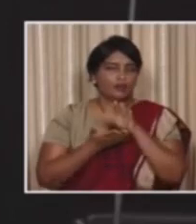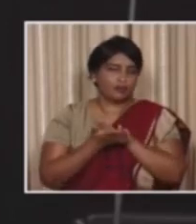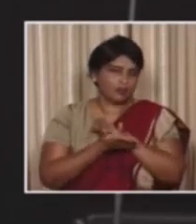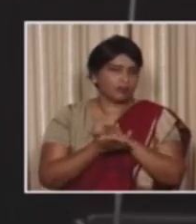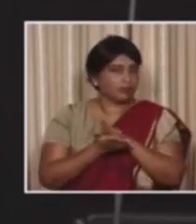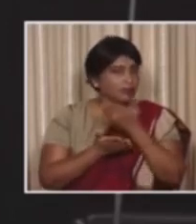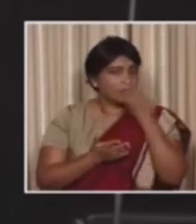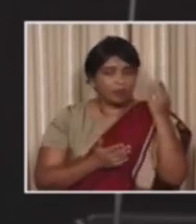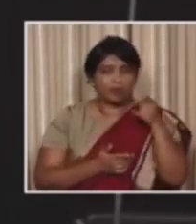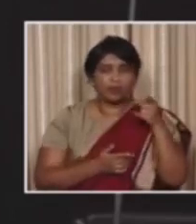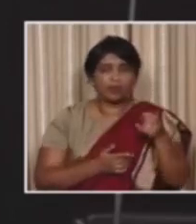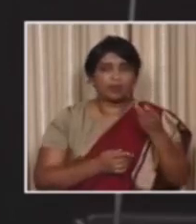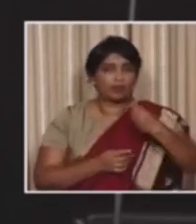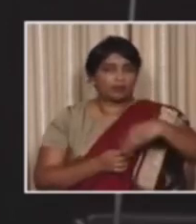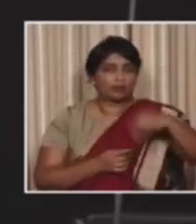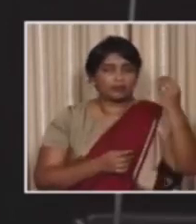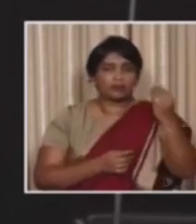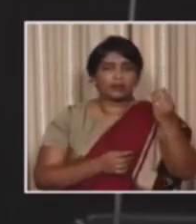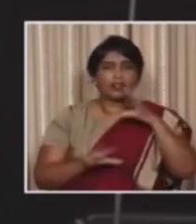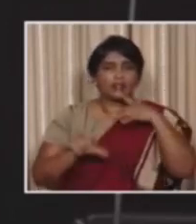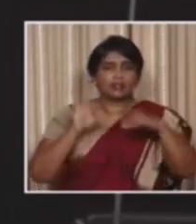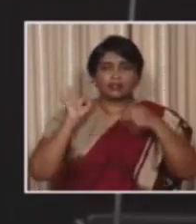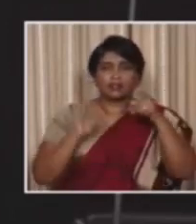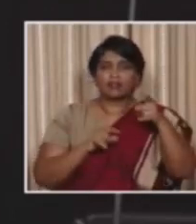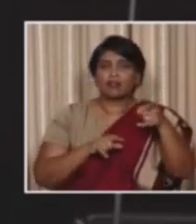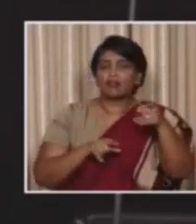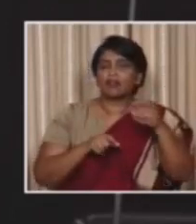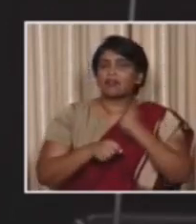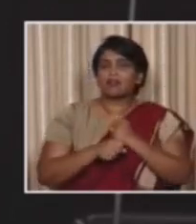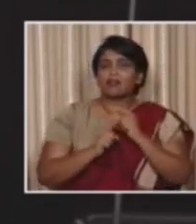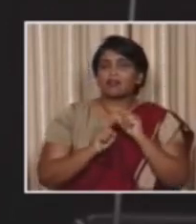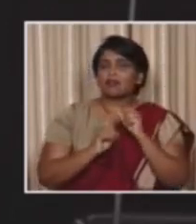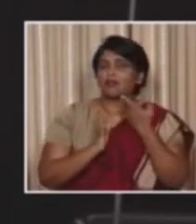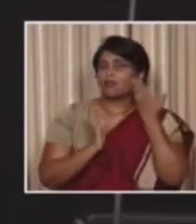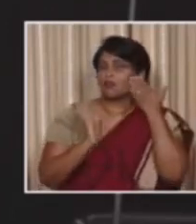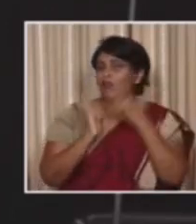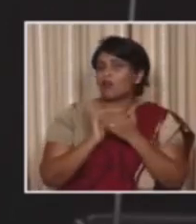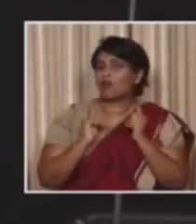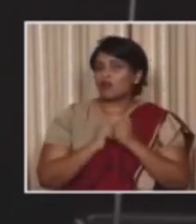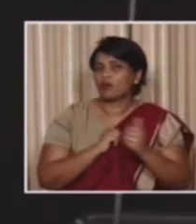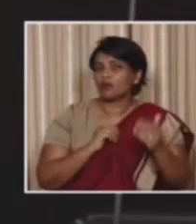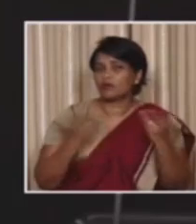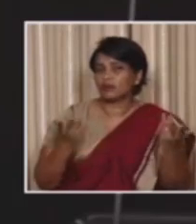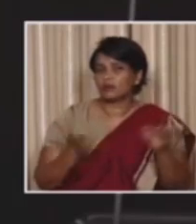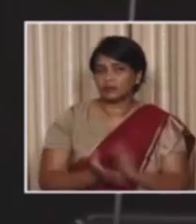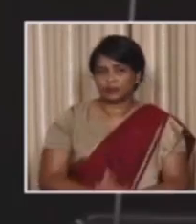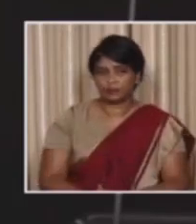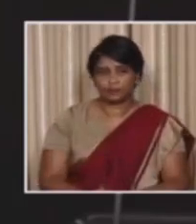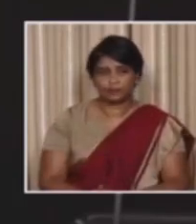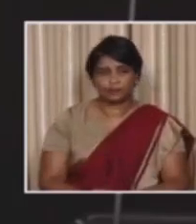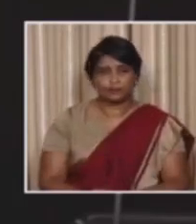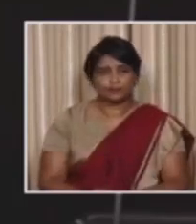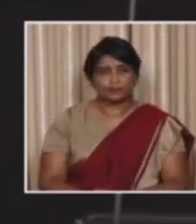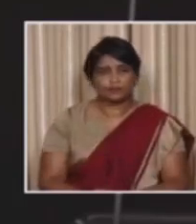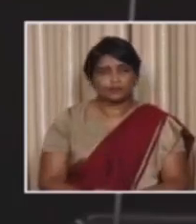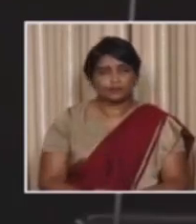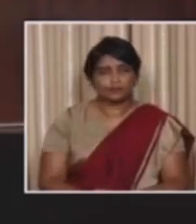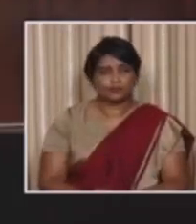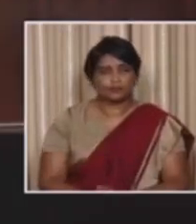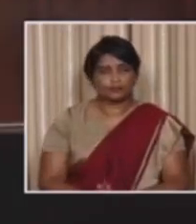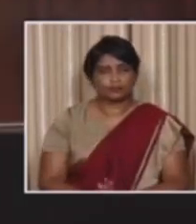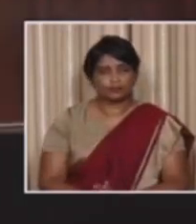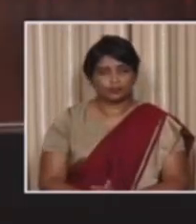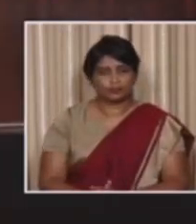கோரிக்கையை கம்பெனிகளிடம் முன்வைத்திருந்தார். இத்தகைய பின்னணியில் அரசாங்கம் உரிய நடவடிக்கை விரைவில் மேற்கொள்ள நடவடிக்கை எடுக்கப்படும். இதற்கு பதிலளித்த இராஜாங்க